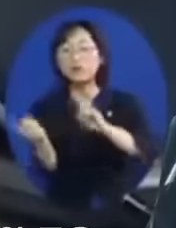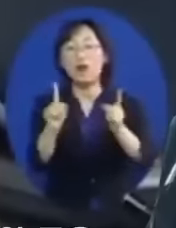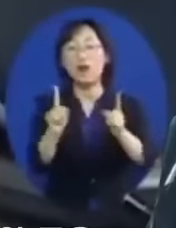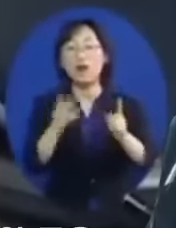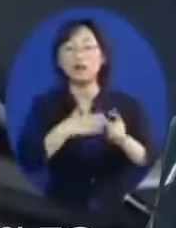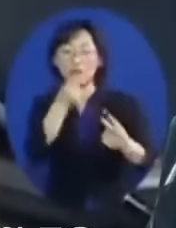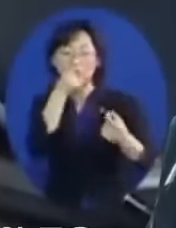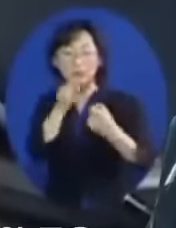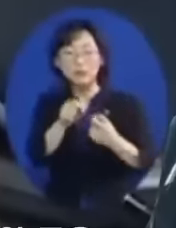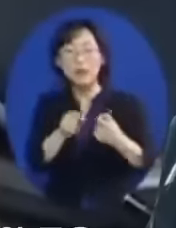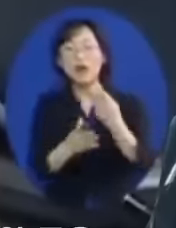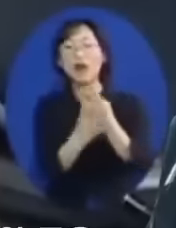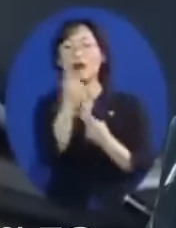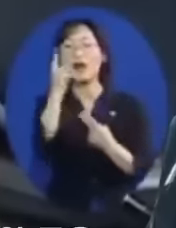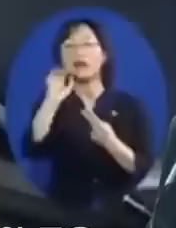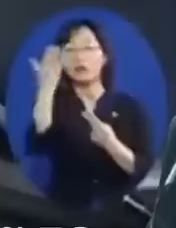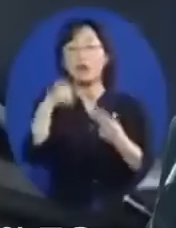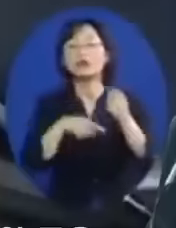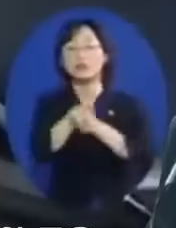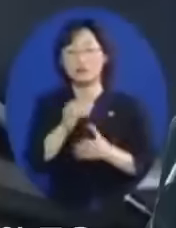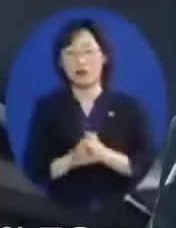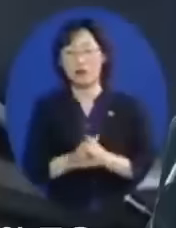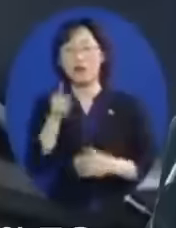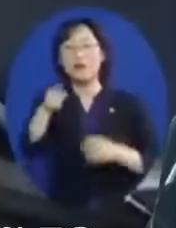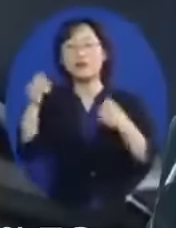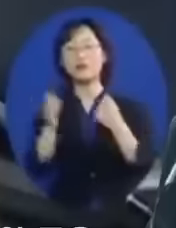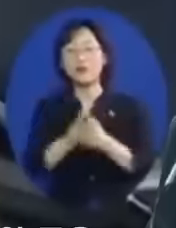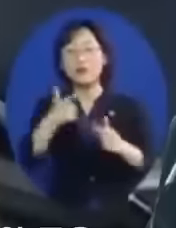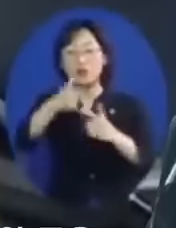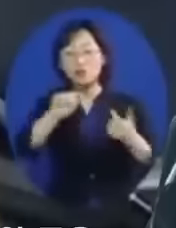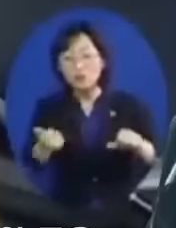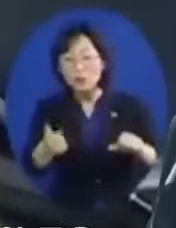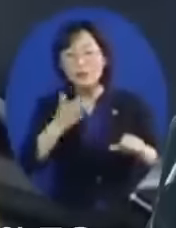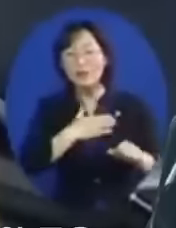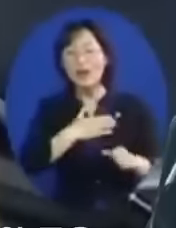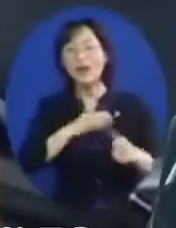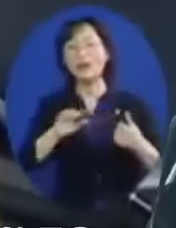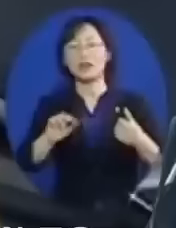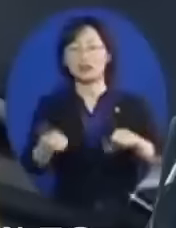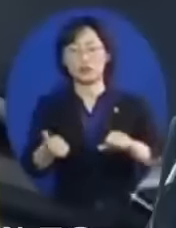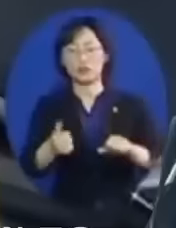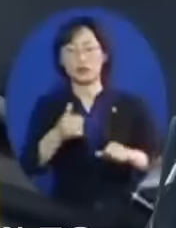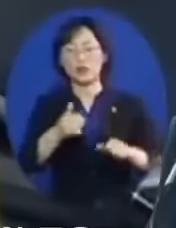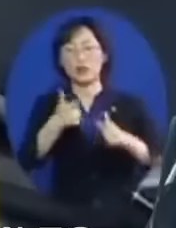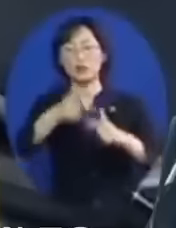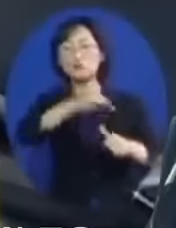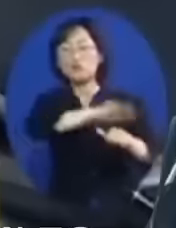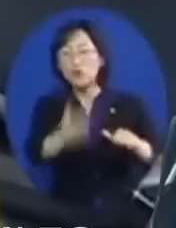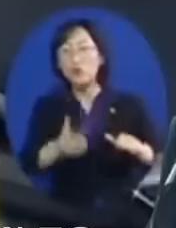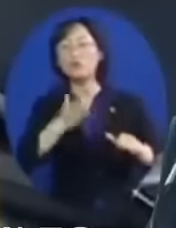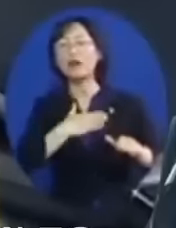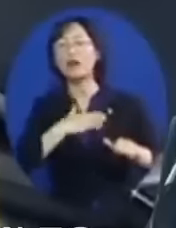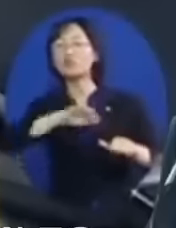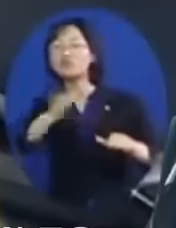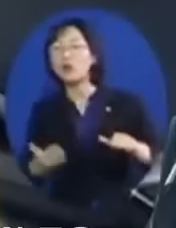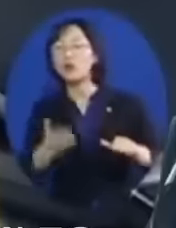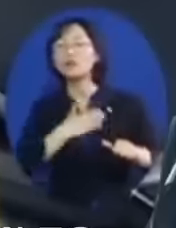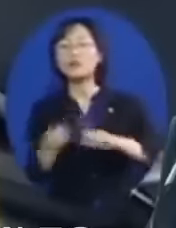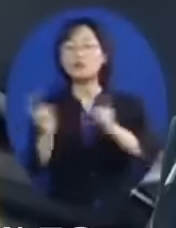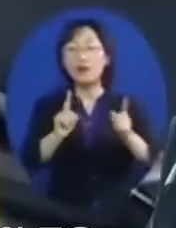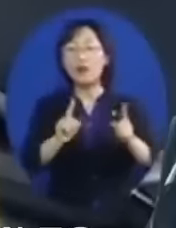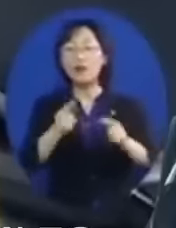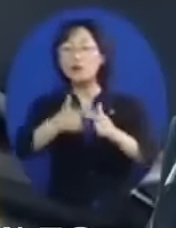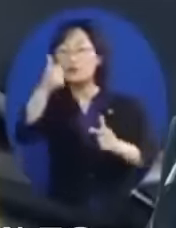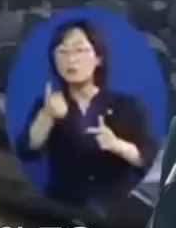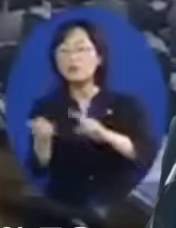내가 친밀하여 하나가 된다는 것입니다. 그러므로 예수 죽음 내 죽음, 예수 무덤 내 무덤, 예수 부활 내 부활,